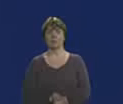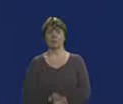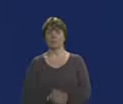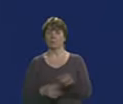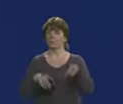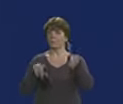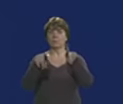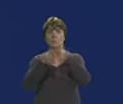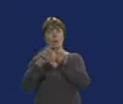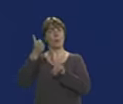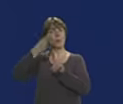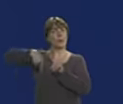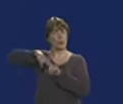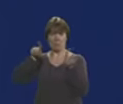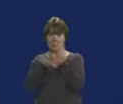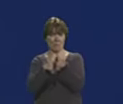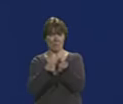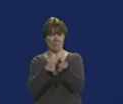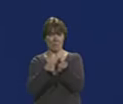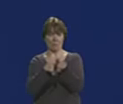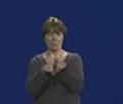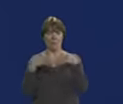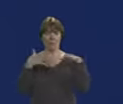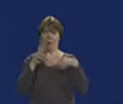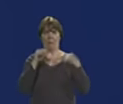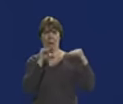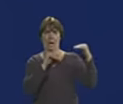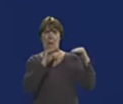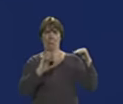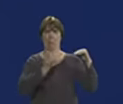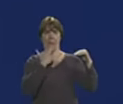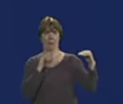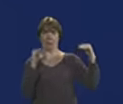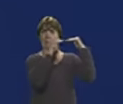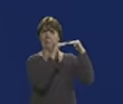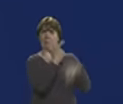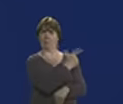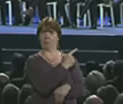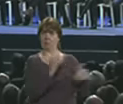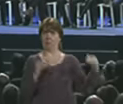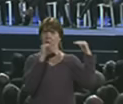C'est comme pour le premier tour. On était à égalité parfaite. Égalité parfaite, 9 contre 1.